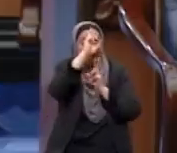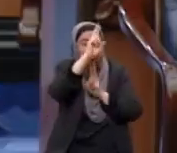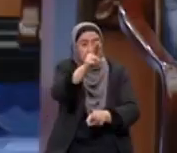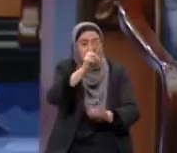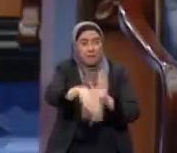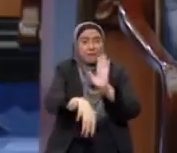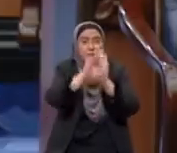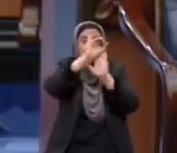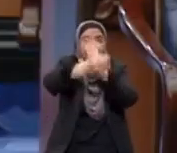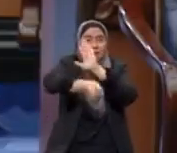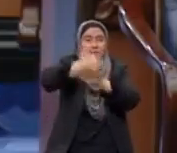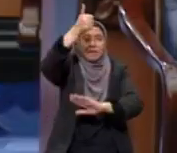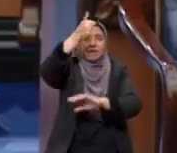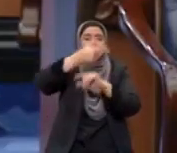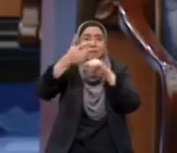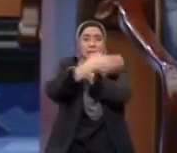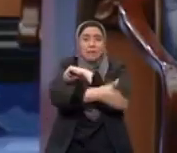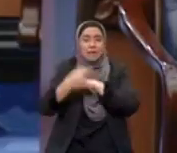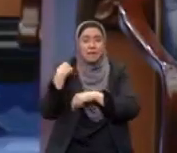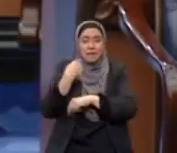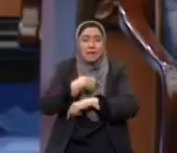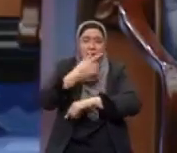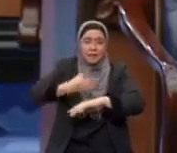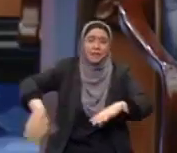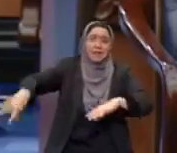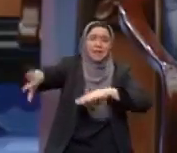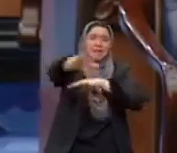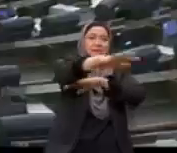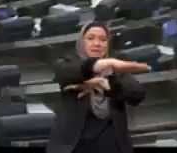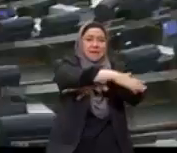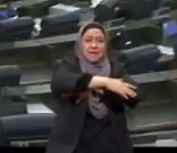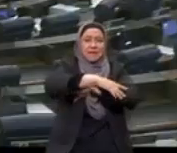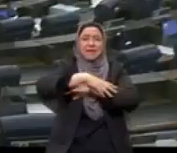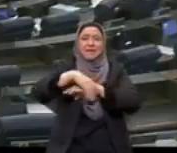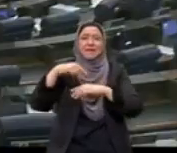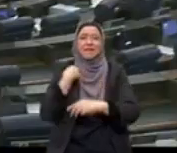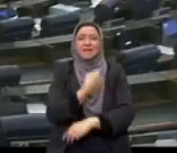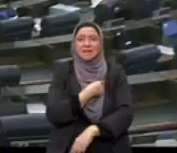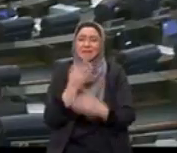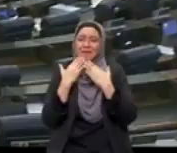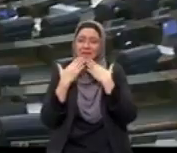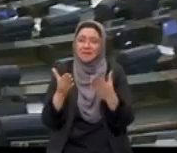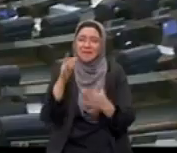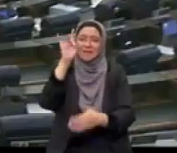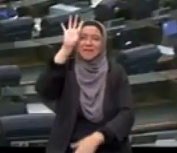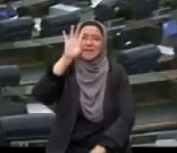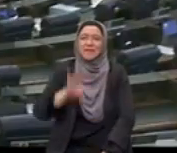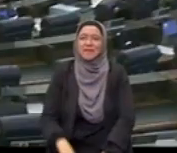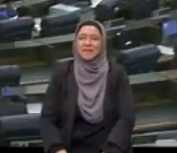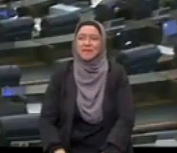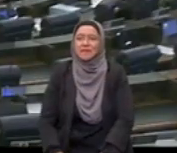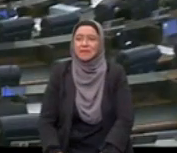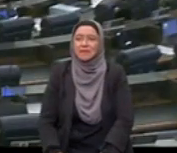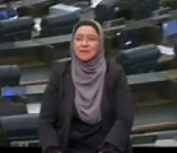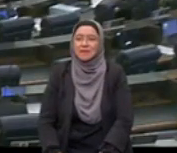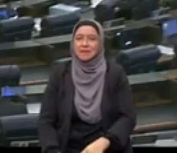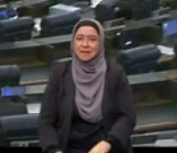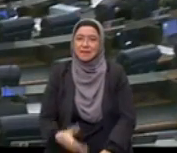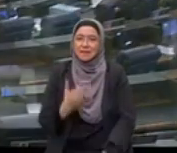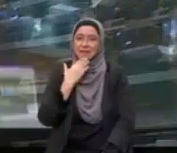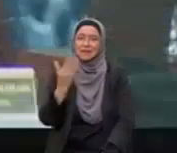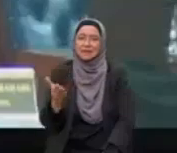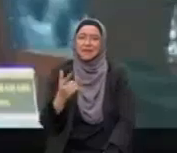di di perairan kita ini Insyaallah Terima kasih Kulim Bandar Baru Terima kasih k yang